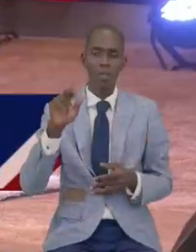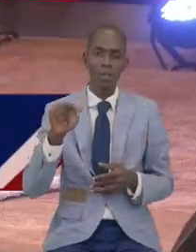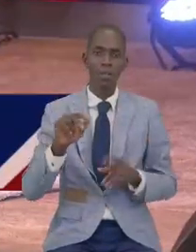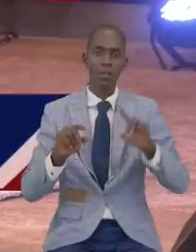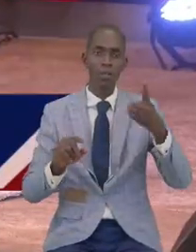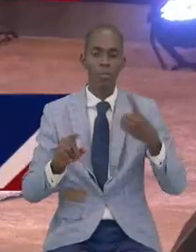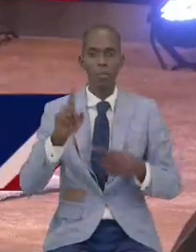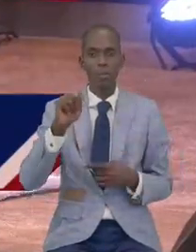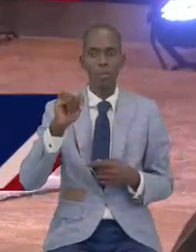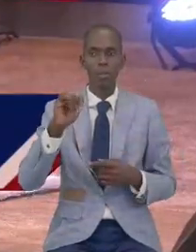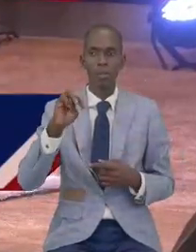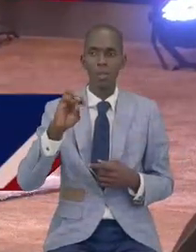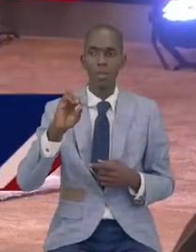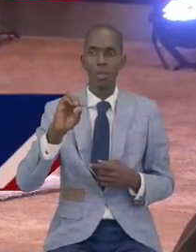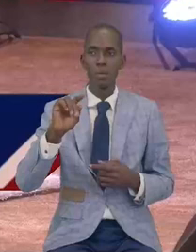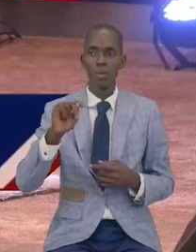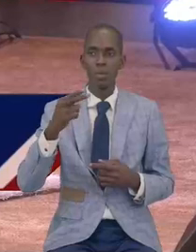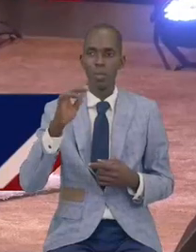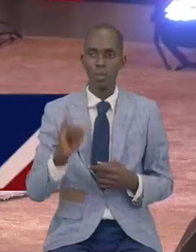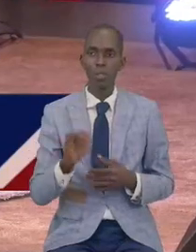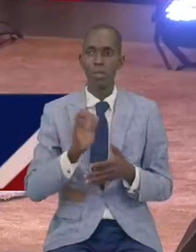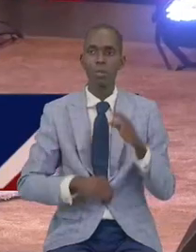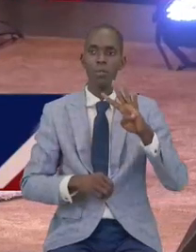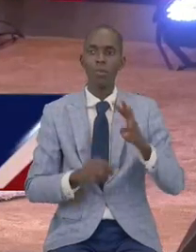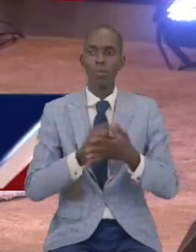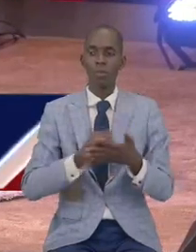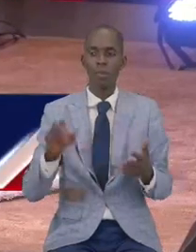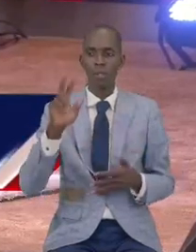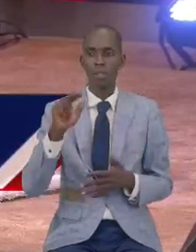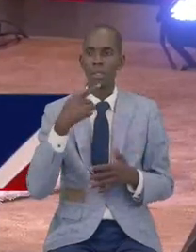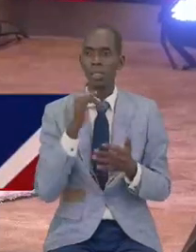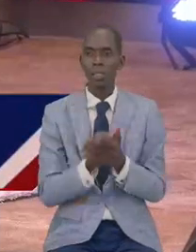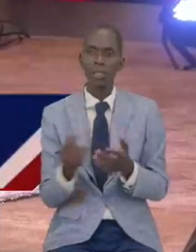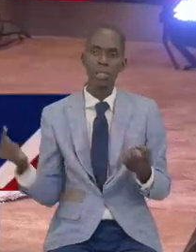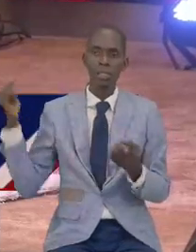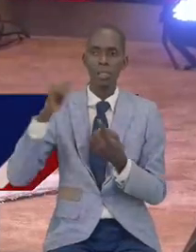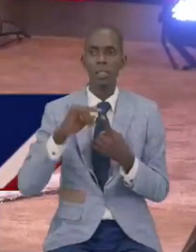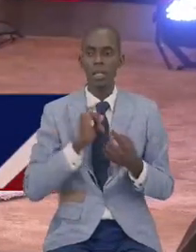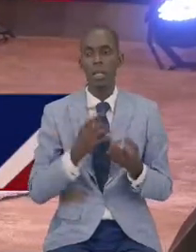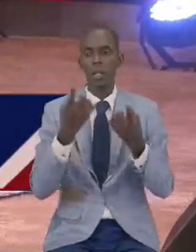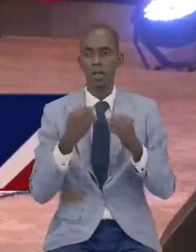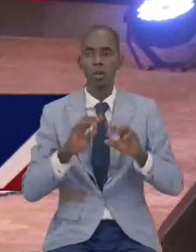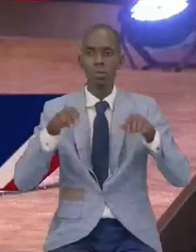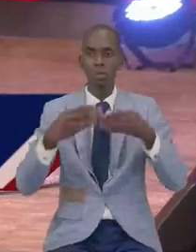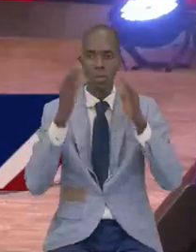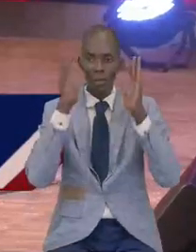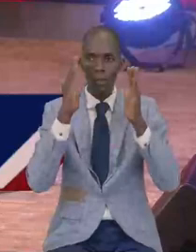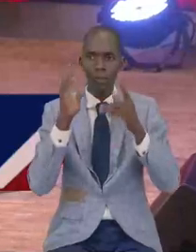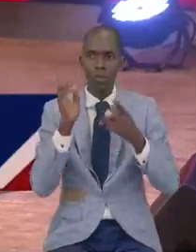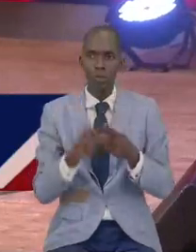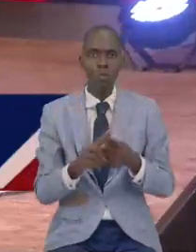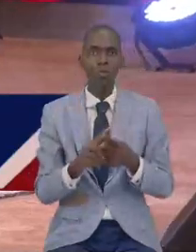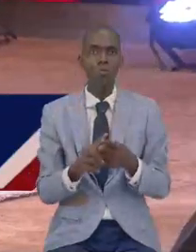1 Timothée 4, 13. Jusqu'à ce que je vienne, applique-toi à la lecture, à l'exhortation,